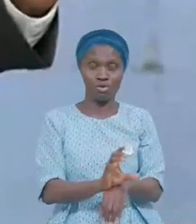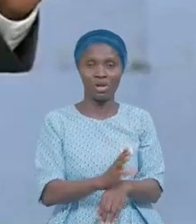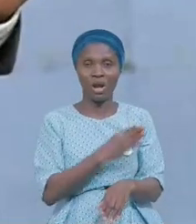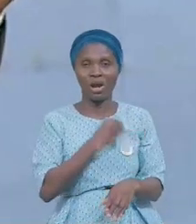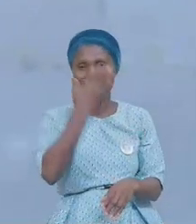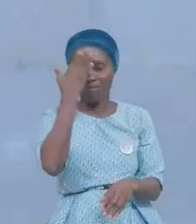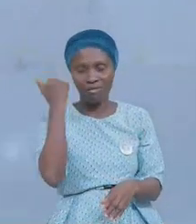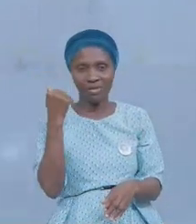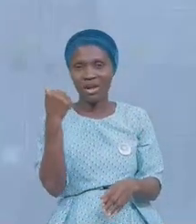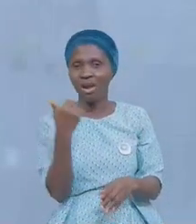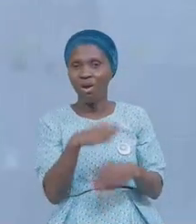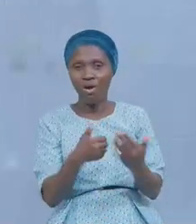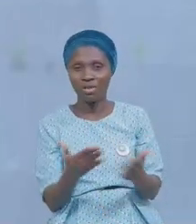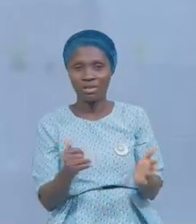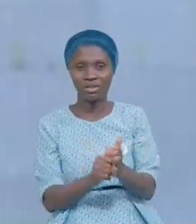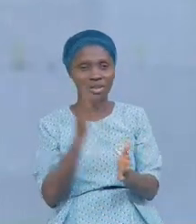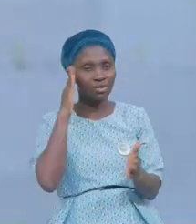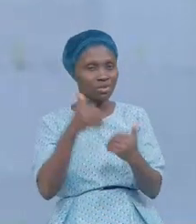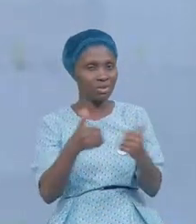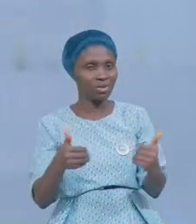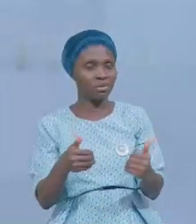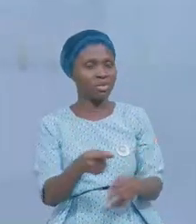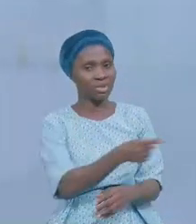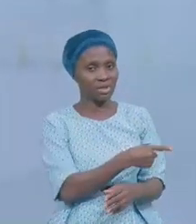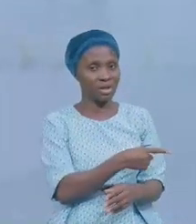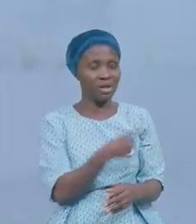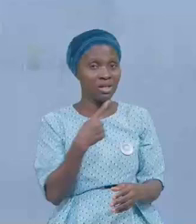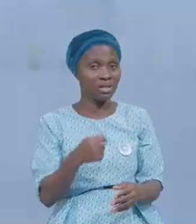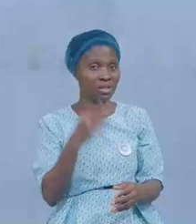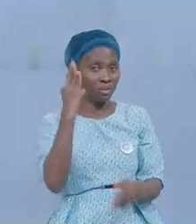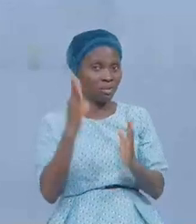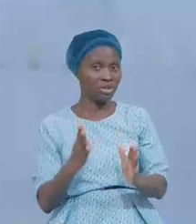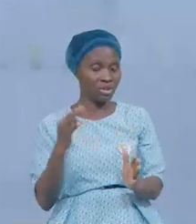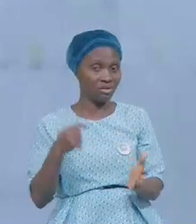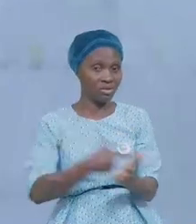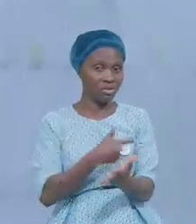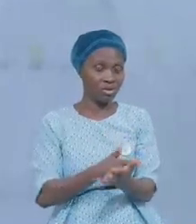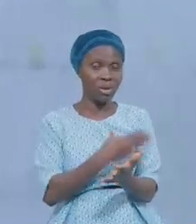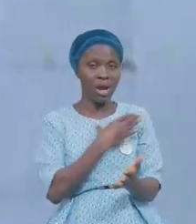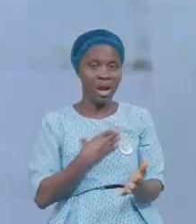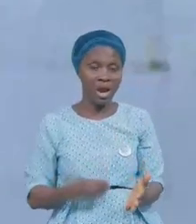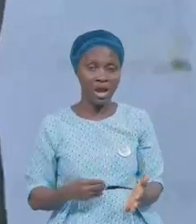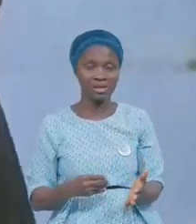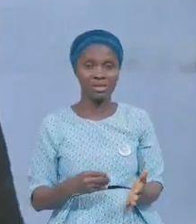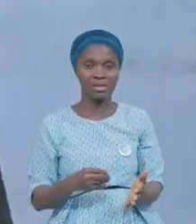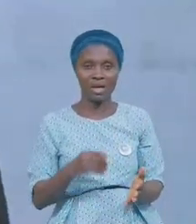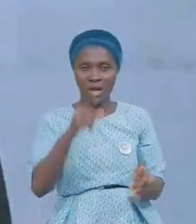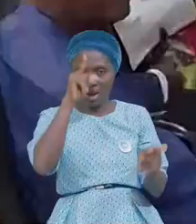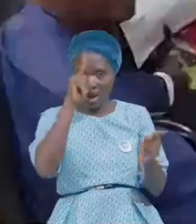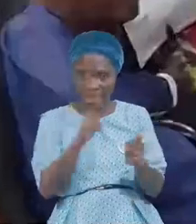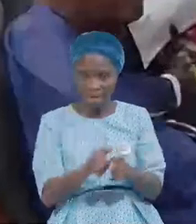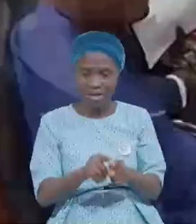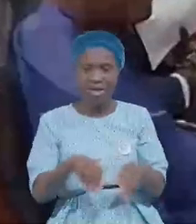cependant, ils donnent toute leur force, leur puissance, leur activité tout ce qu'ils ont,